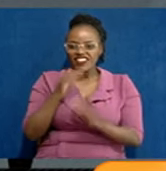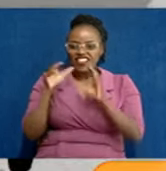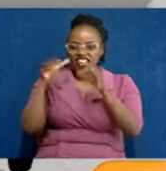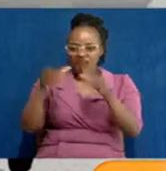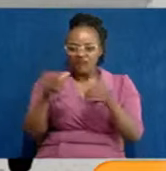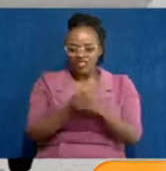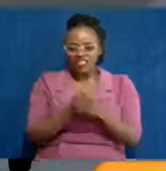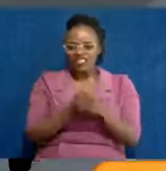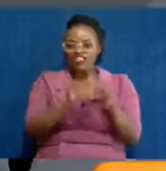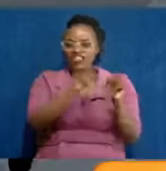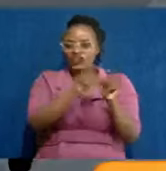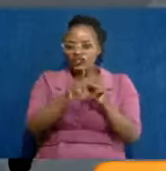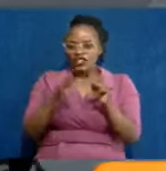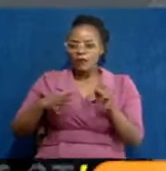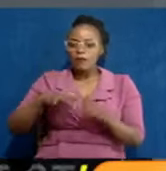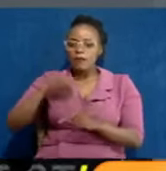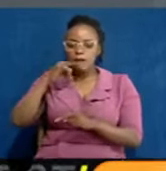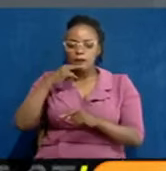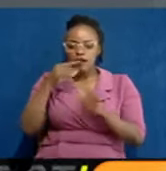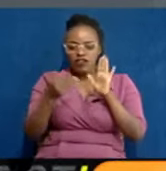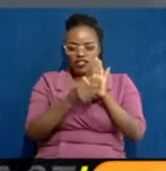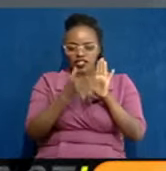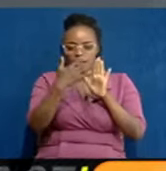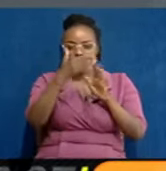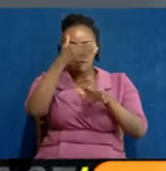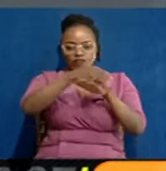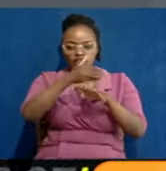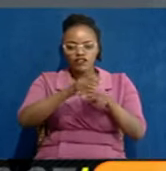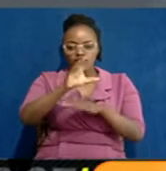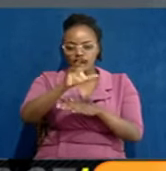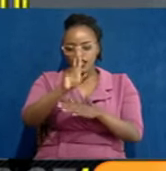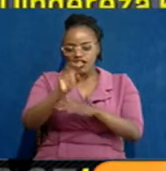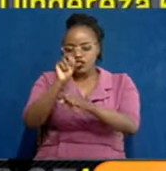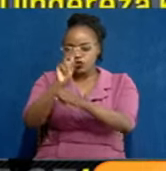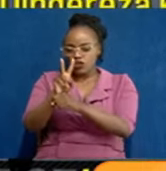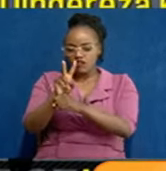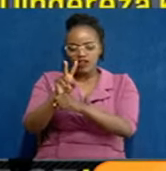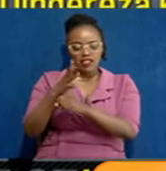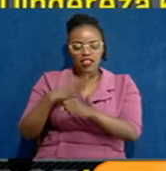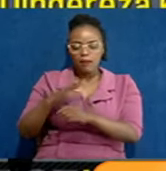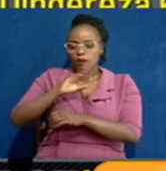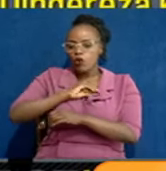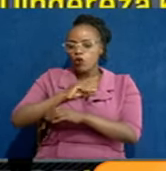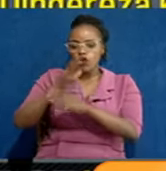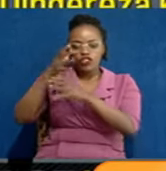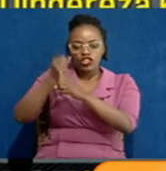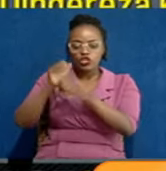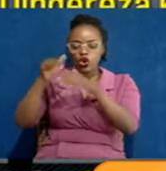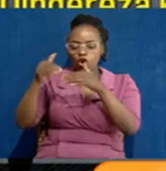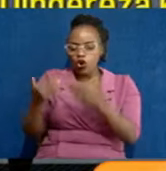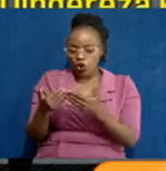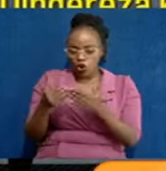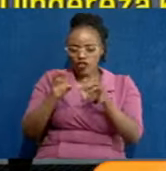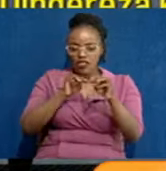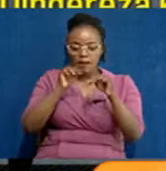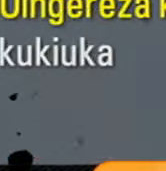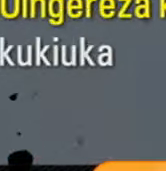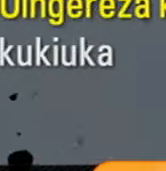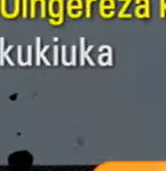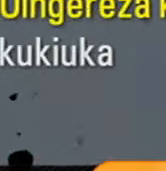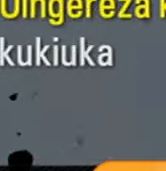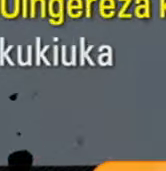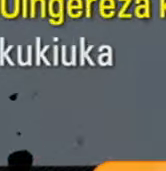hiyo. Waliotajwa kwenye stakabadhi hiyo bandia ya CR12 si wenye hisa wala wakurugenzi wa kampuni hiyo,